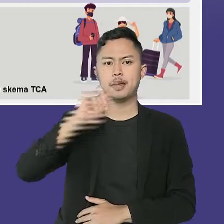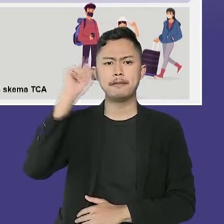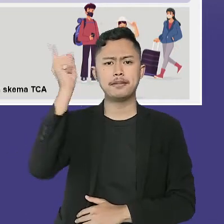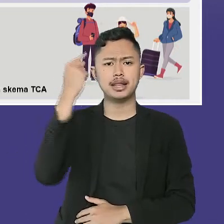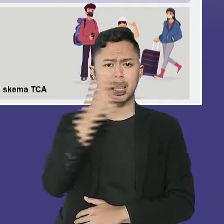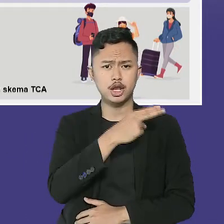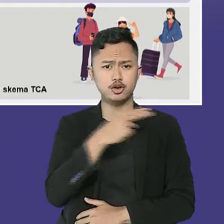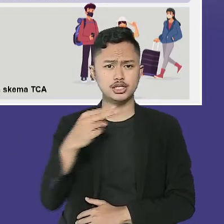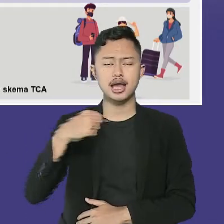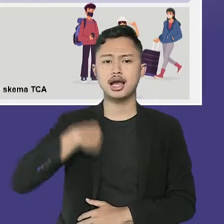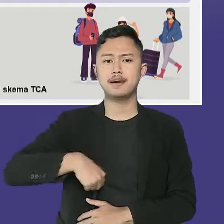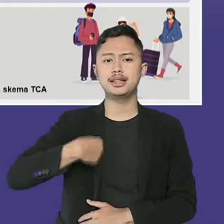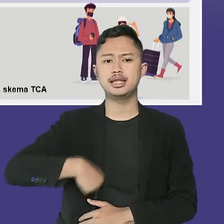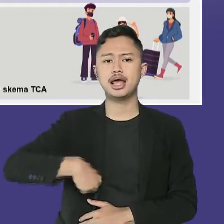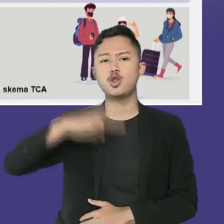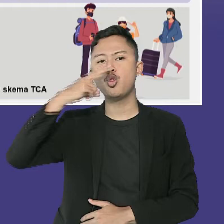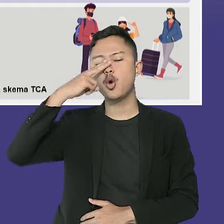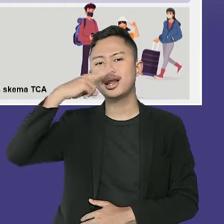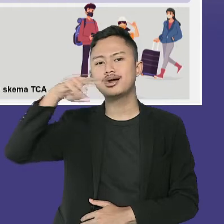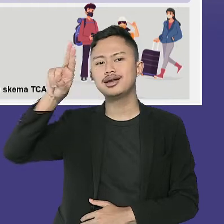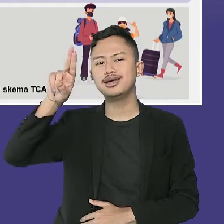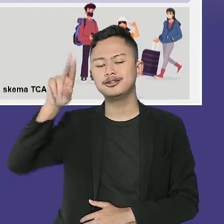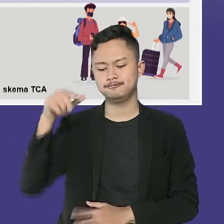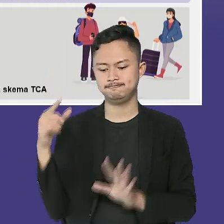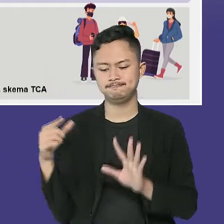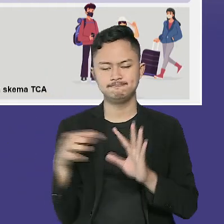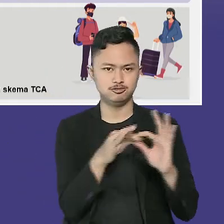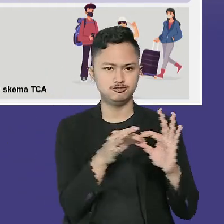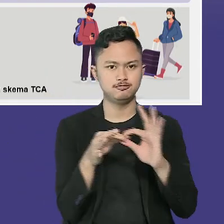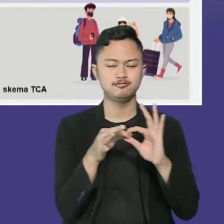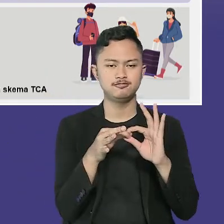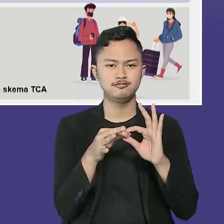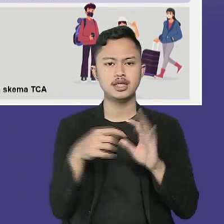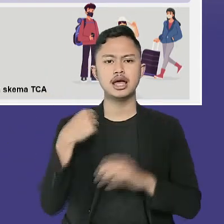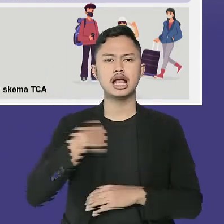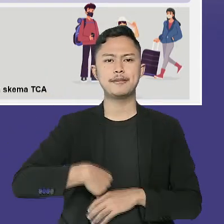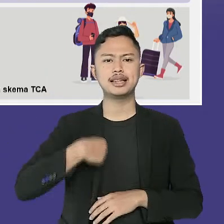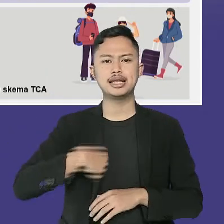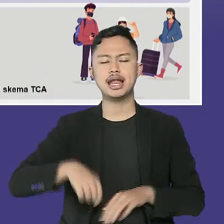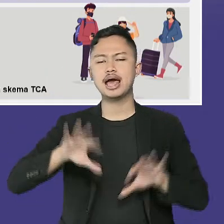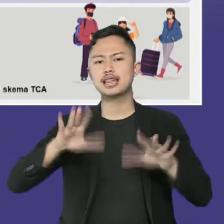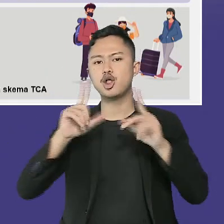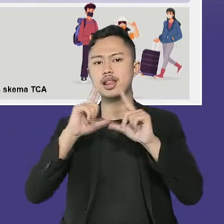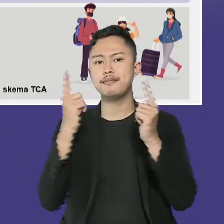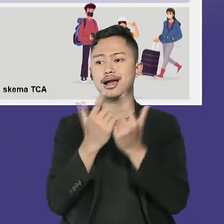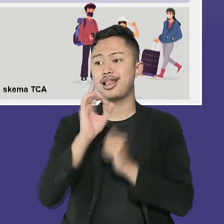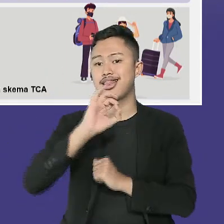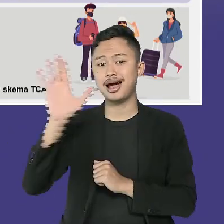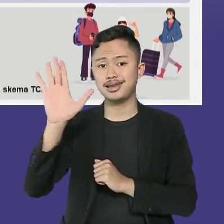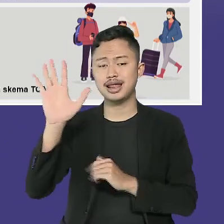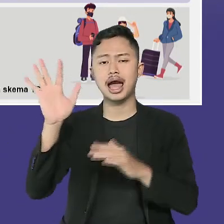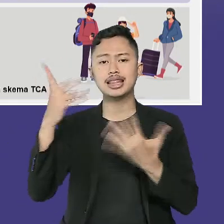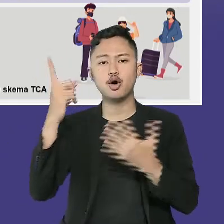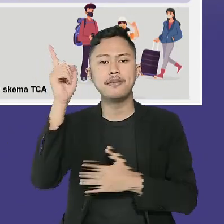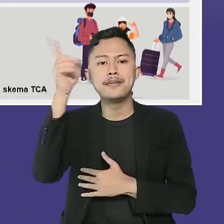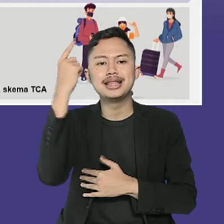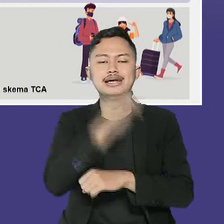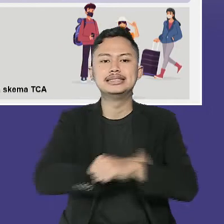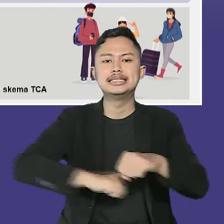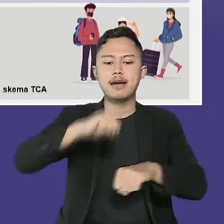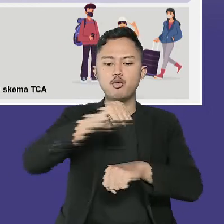Indonesia melalui Kementerian Luar Negeri bekerja sama dengan kementerian atau lembaga lainnya serta pemerintah